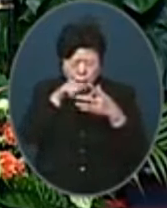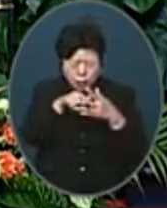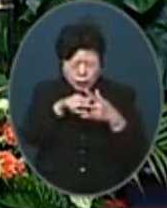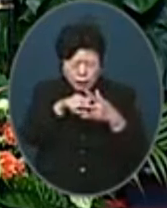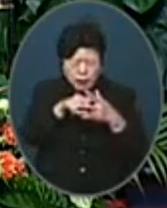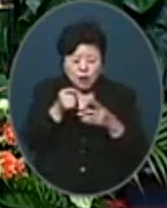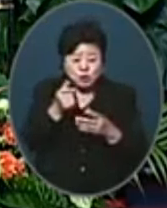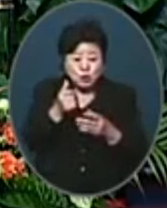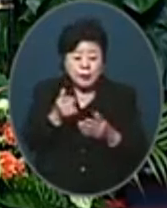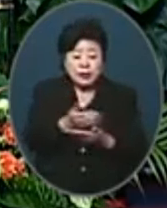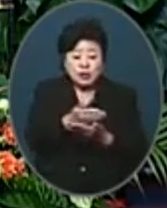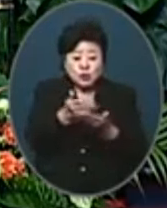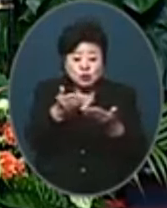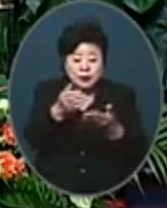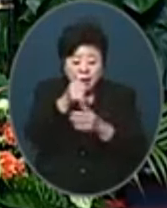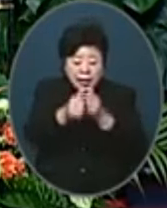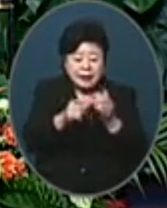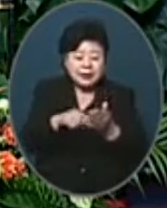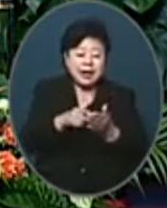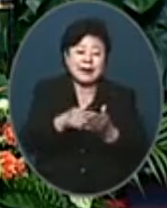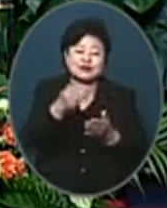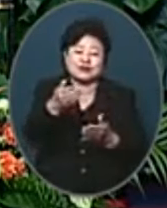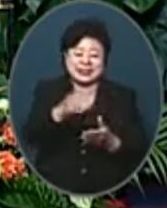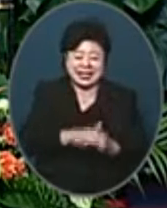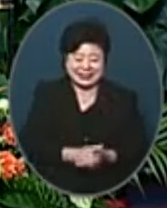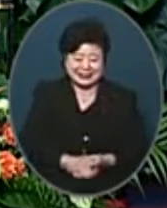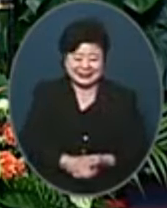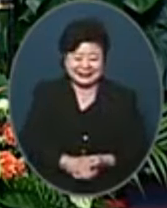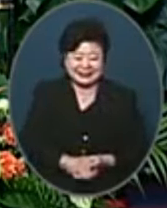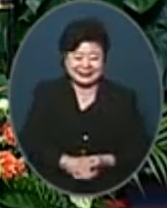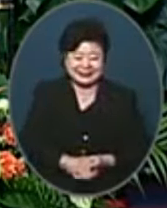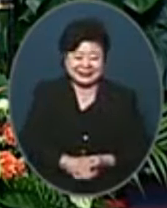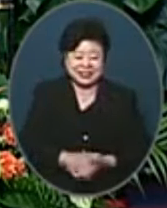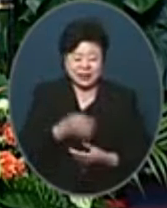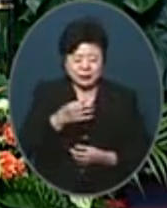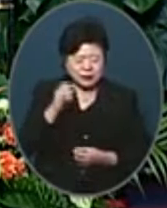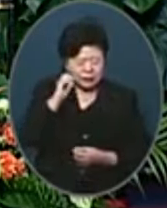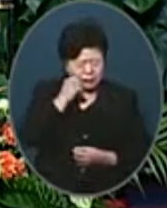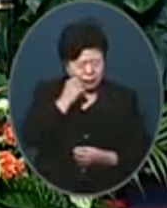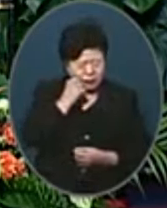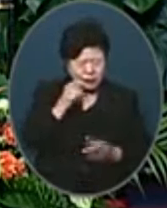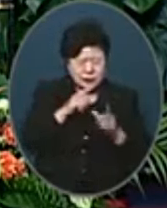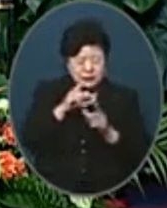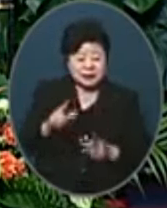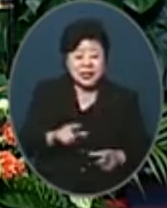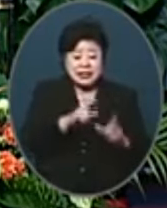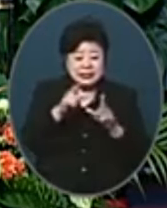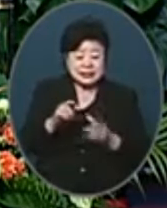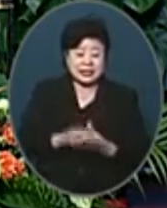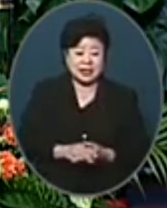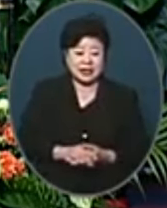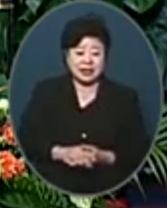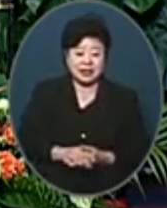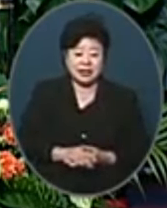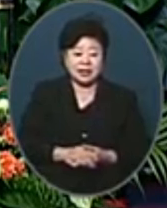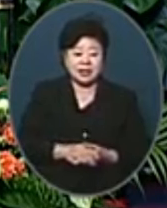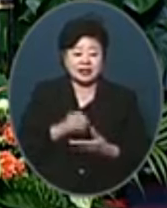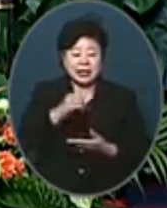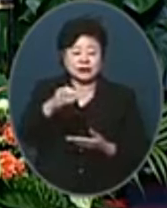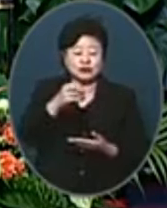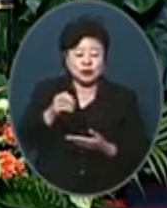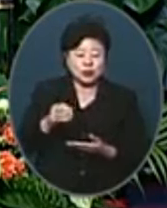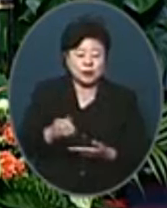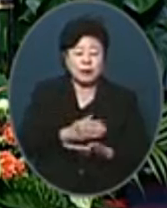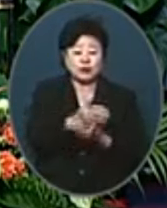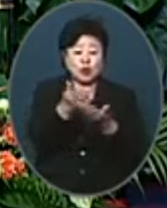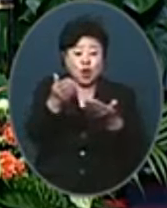것이라도 나누면 하나님께서 갚아주시는 것입니다. 힘들고 각박한 세상이지만 나누고 베푸는 마음이